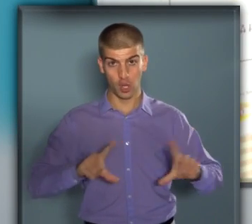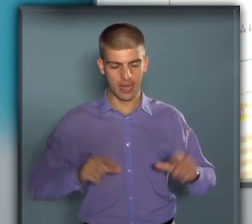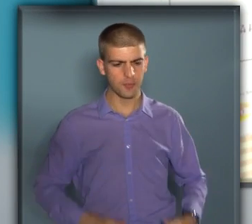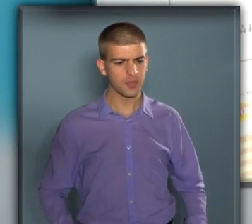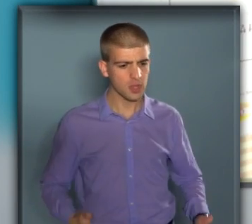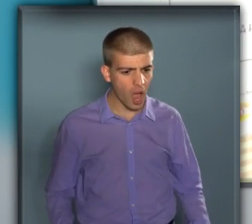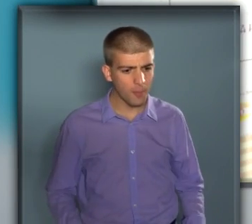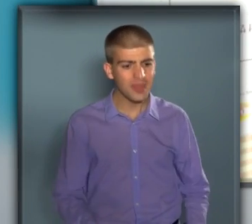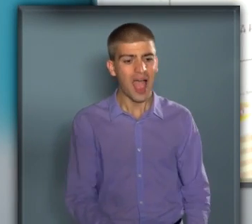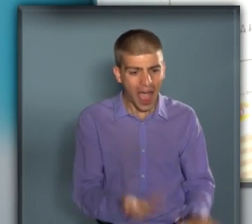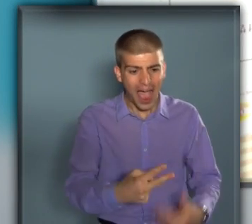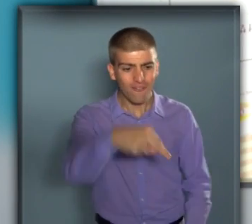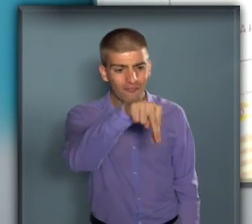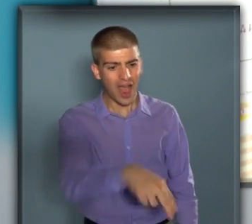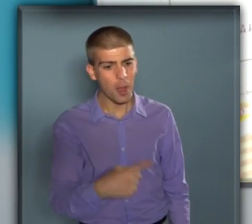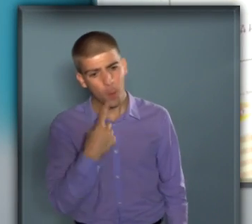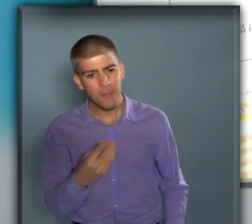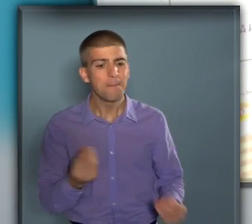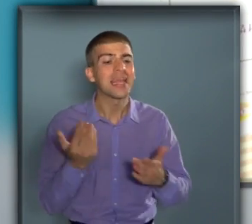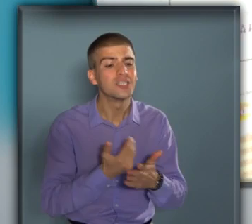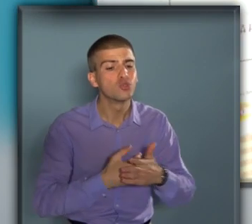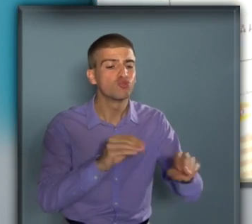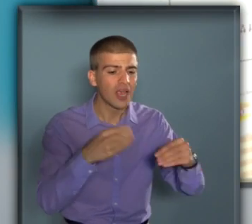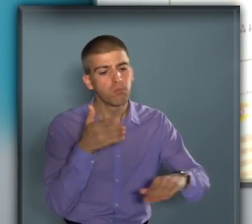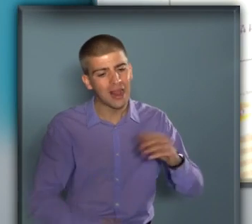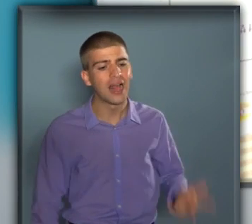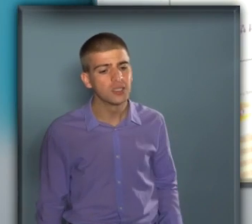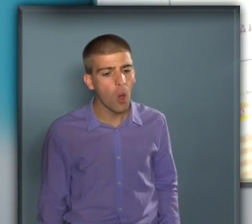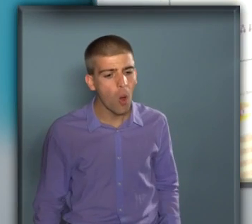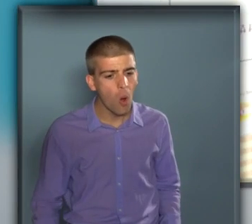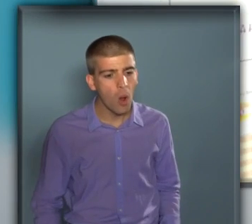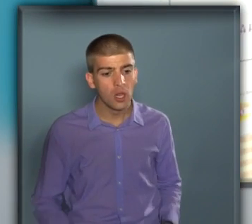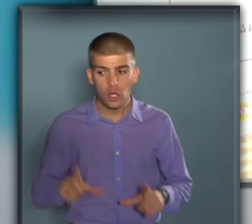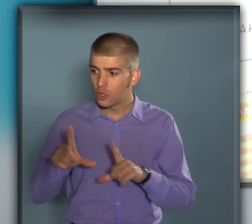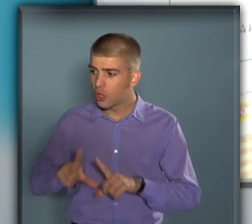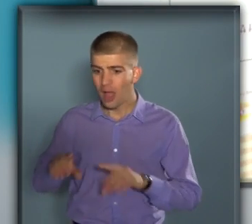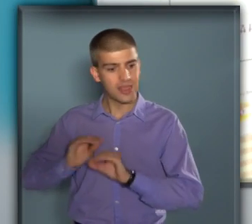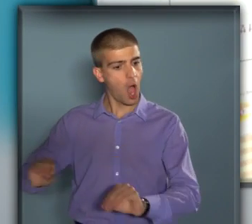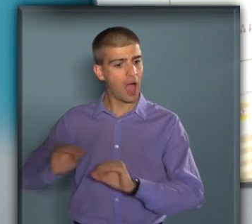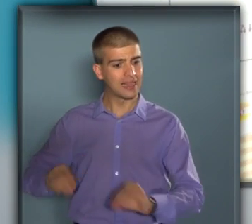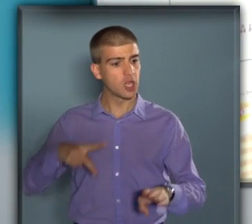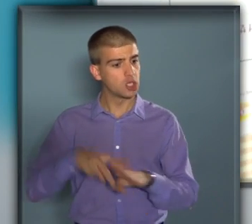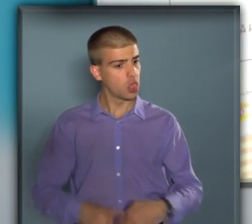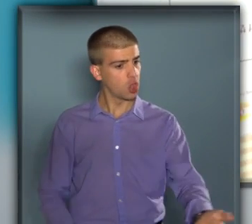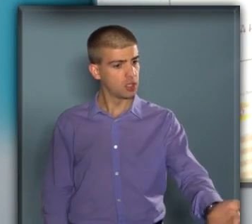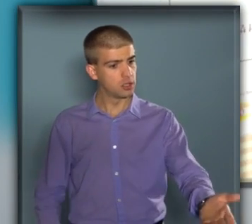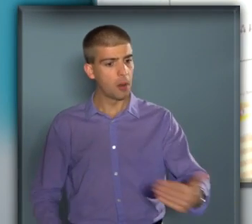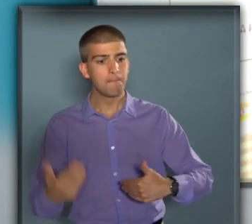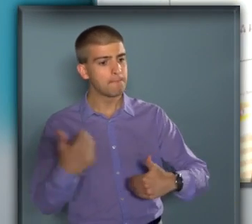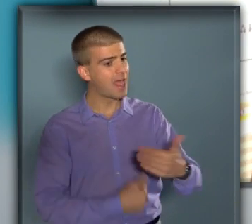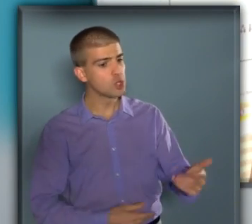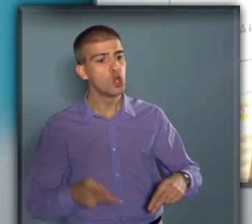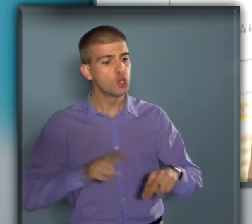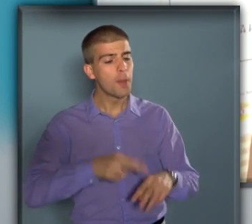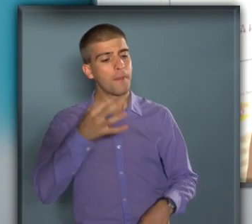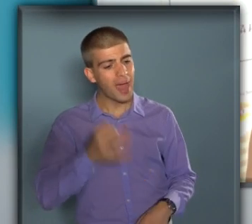na, hát állj fel, tehát most mondd meg, mi szükség volt erre. Hát megakasztod a tanítást. Azzal, hogy beszólsz,